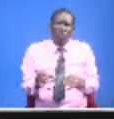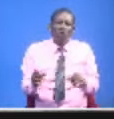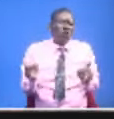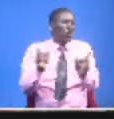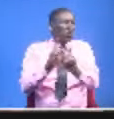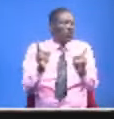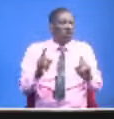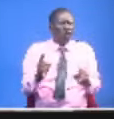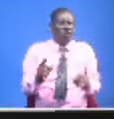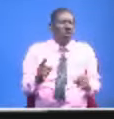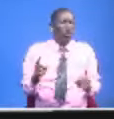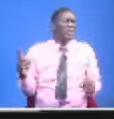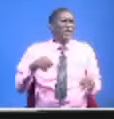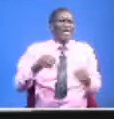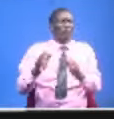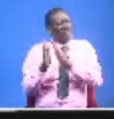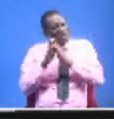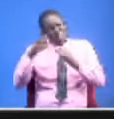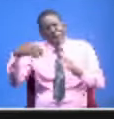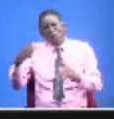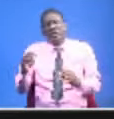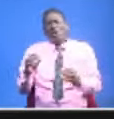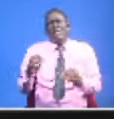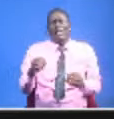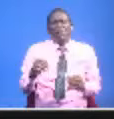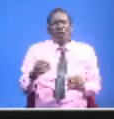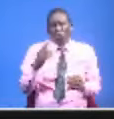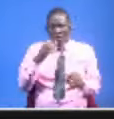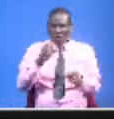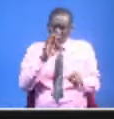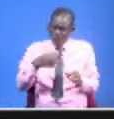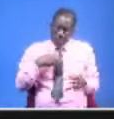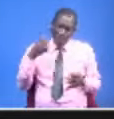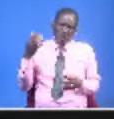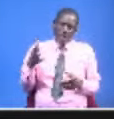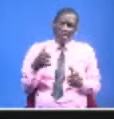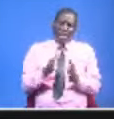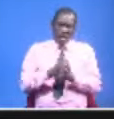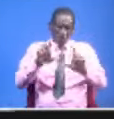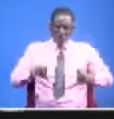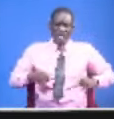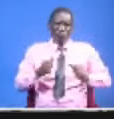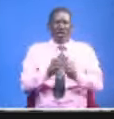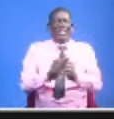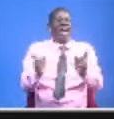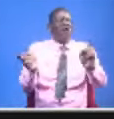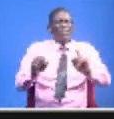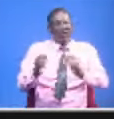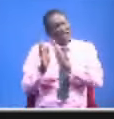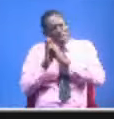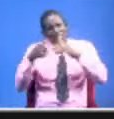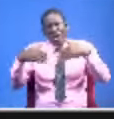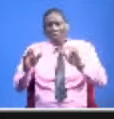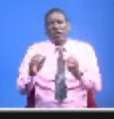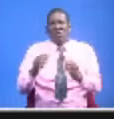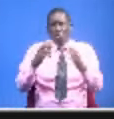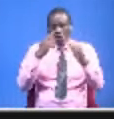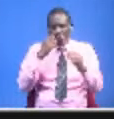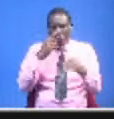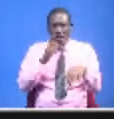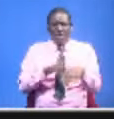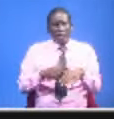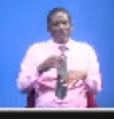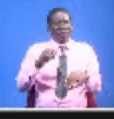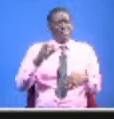amewahi lala nje kama niko. Kama mimi niko na tunaishi na yeye, hajawahi lala nje. Alipohisi kuwa